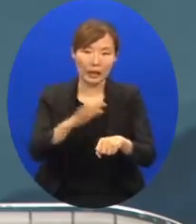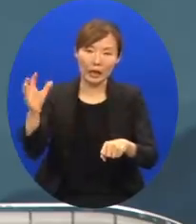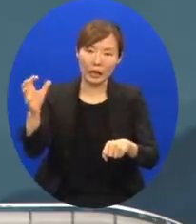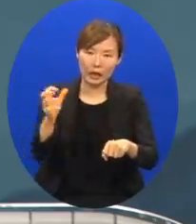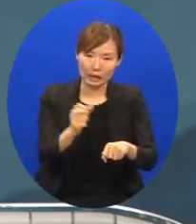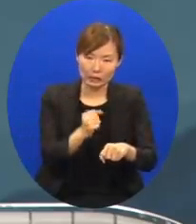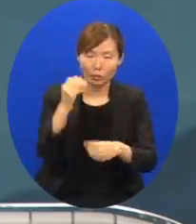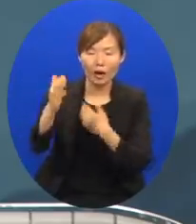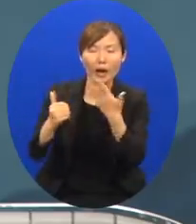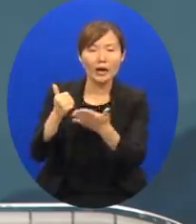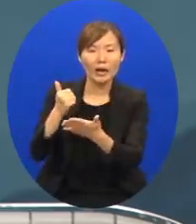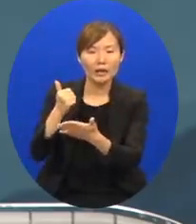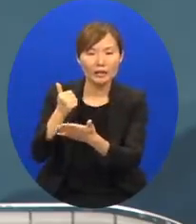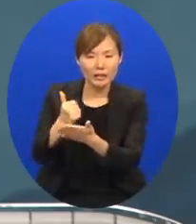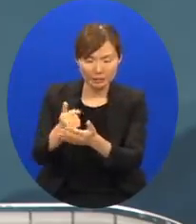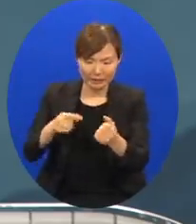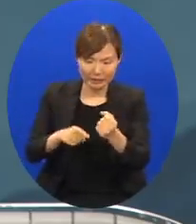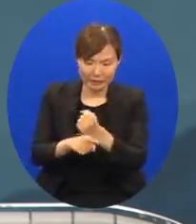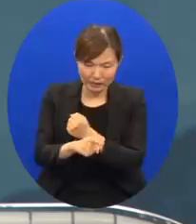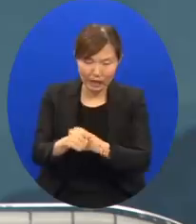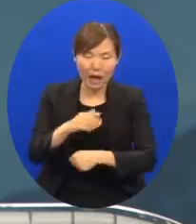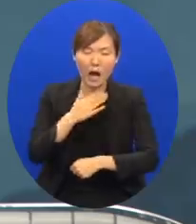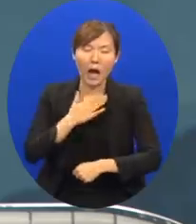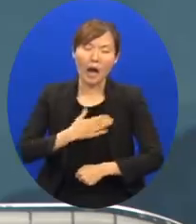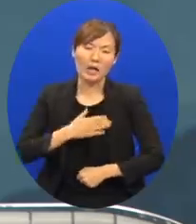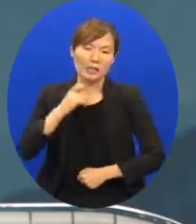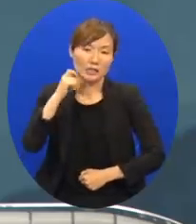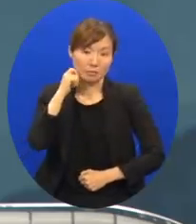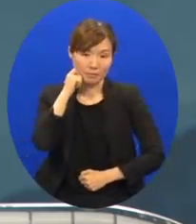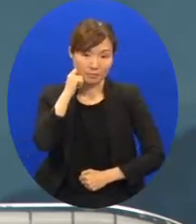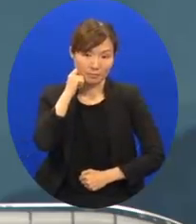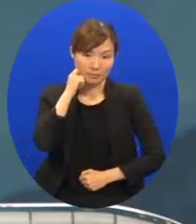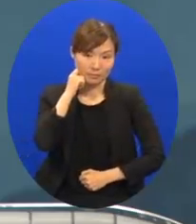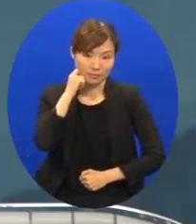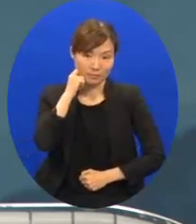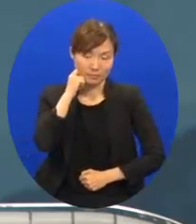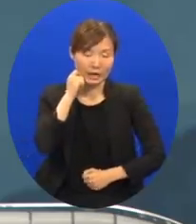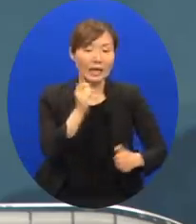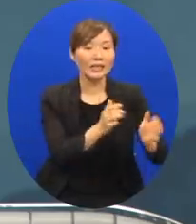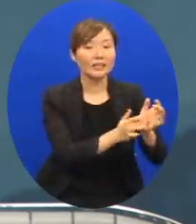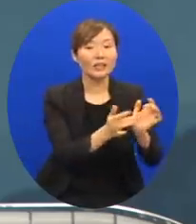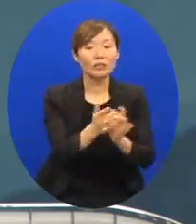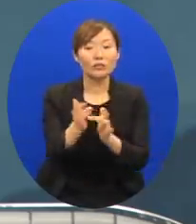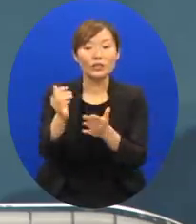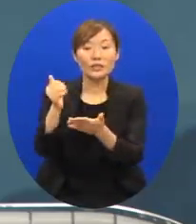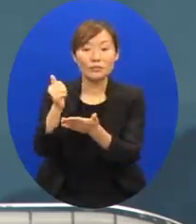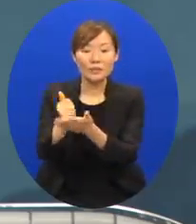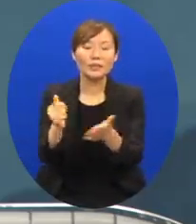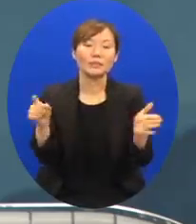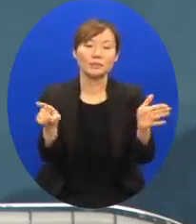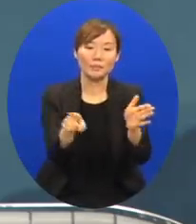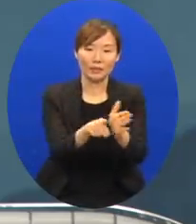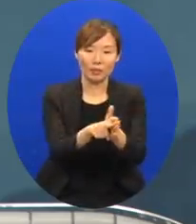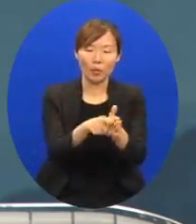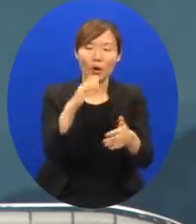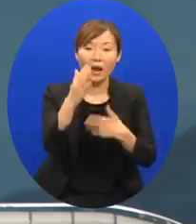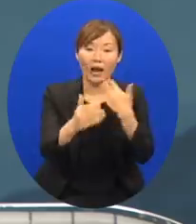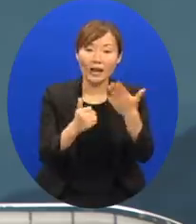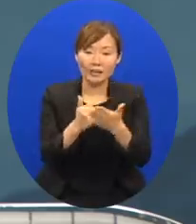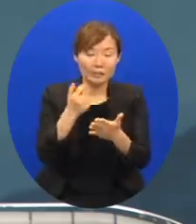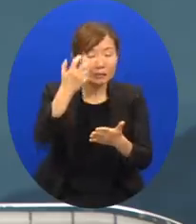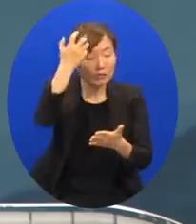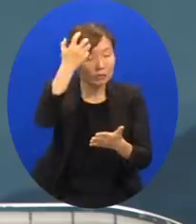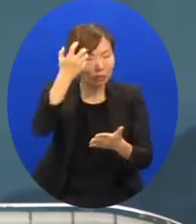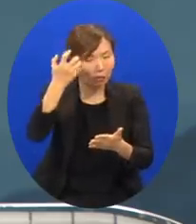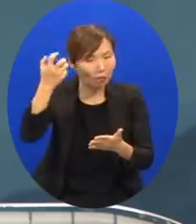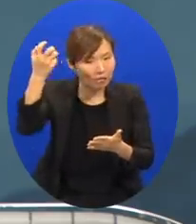도무지 알지 못합니다 예수님을 믿고 우리는 하나님께 로운 성령을